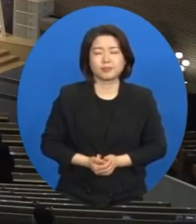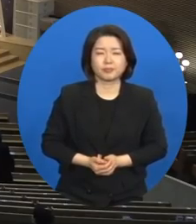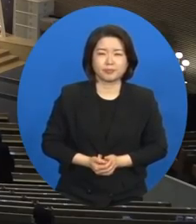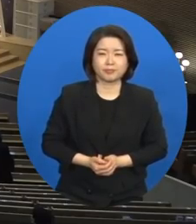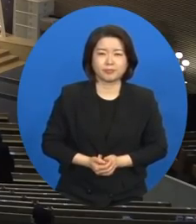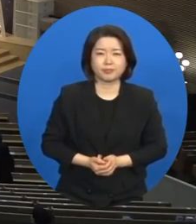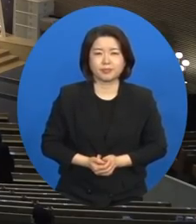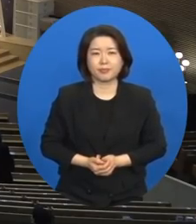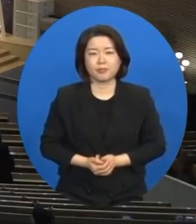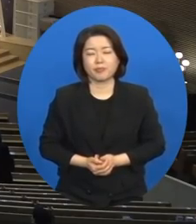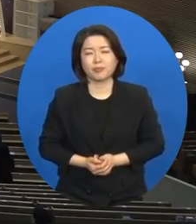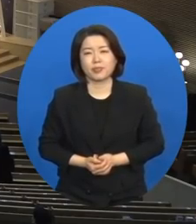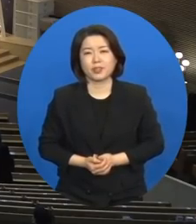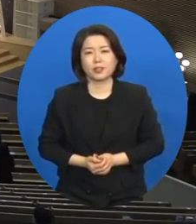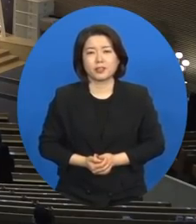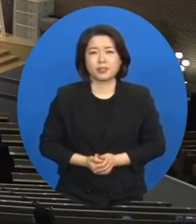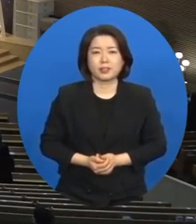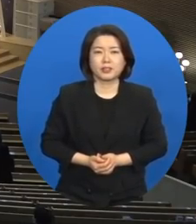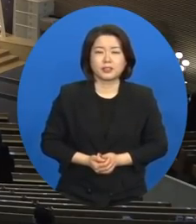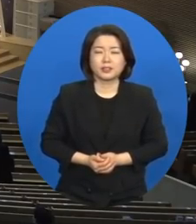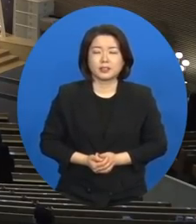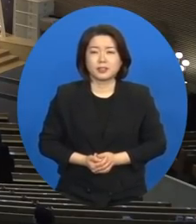하늘의 문을 여소서.